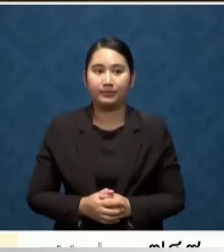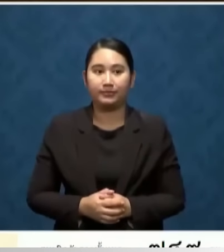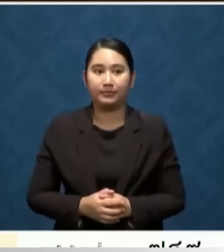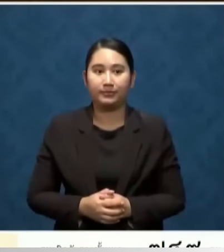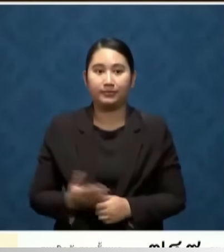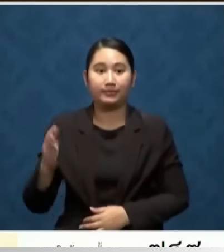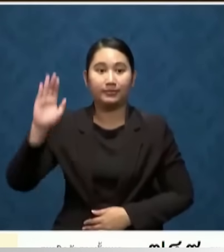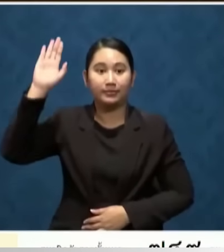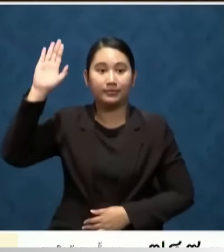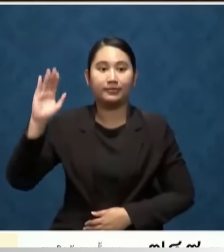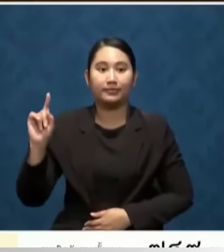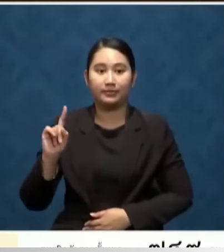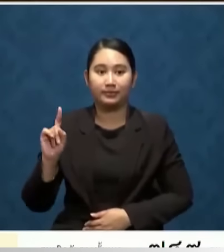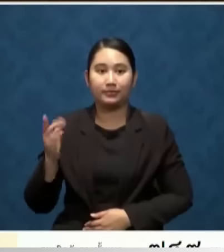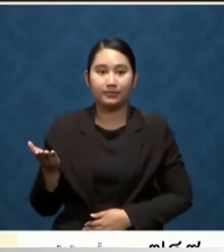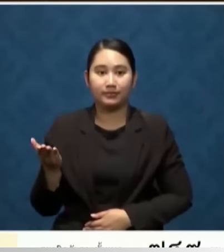ายกมือ